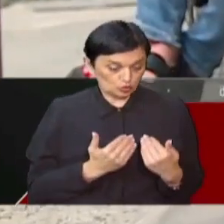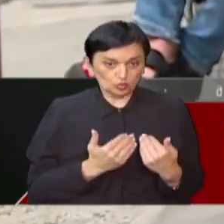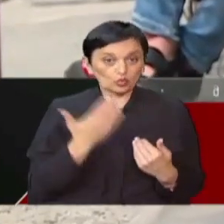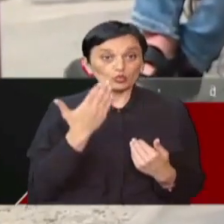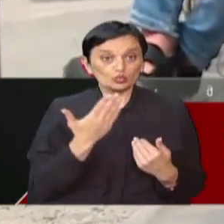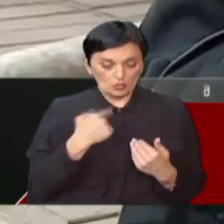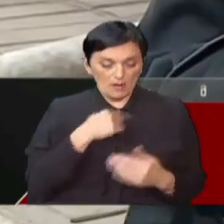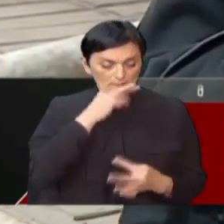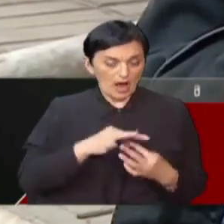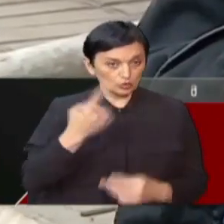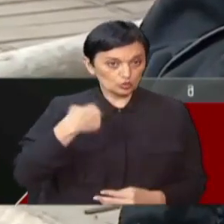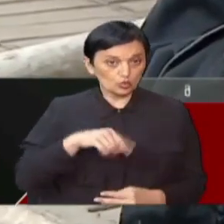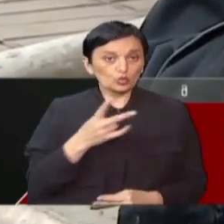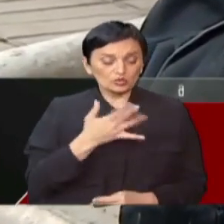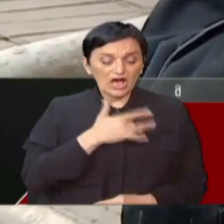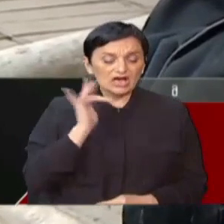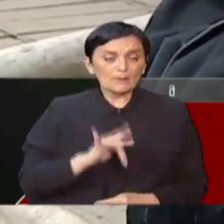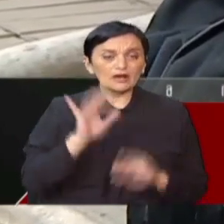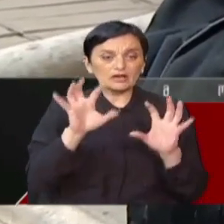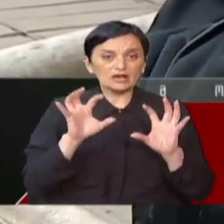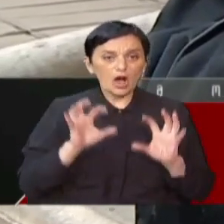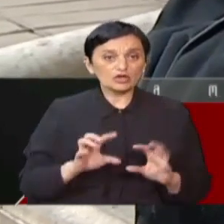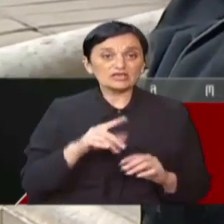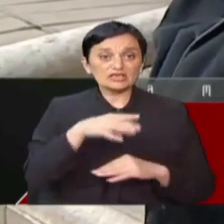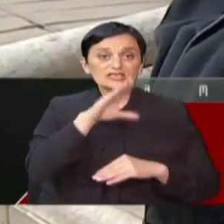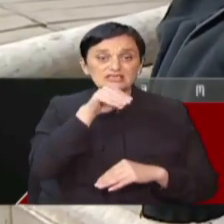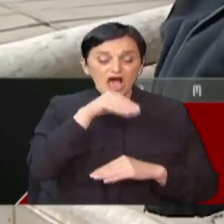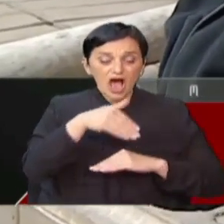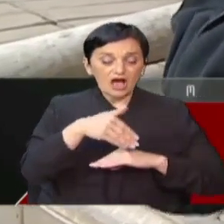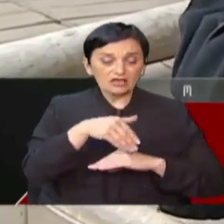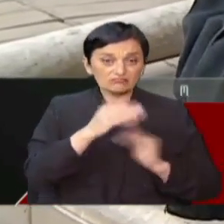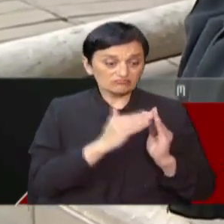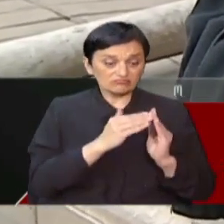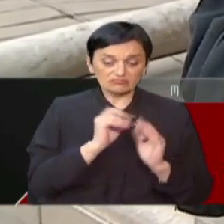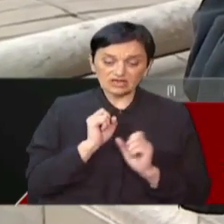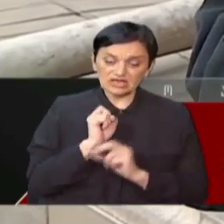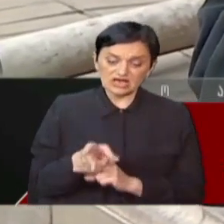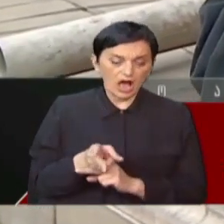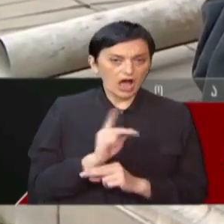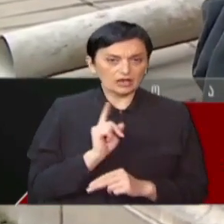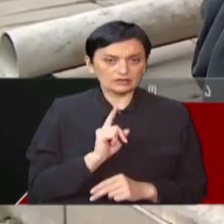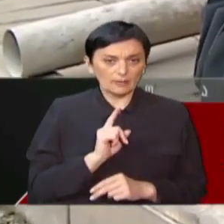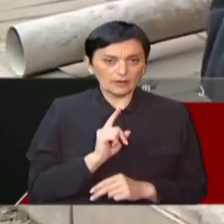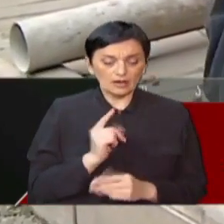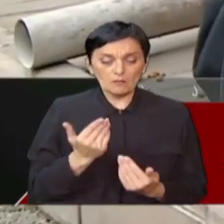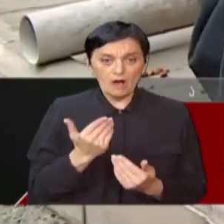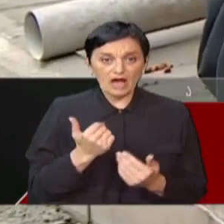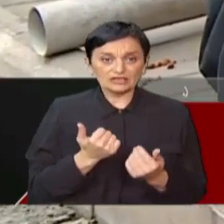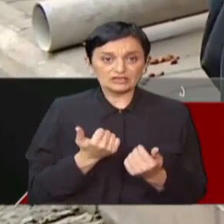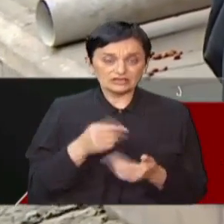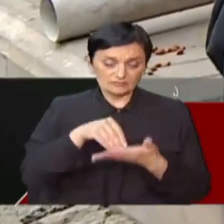ამაზე მე უნდა ვაგო პასუხი. უნდა გამკაცრდეს კანონი, რომ არ გამოაგდონ ძაღლები. უნდა მოხდეს მათი, ესე ვთქვათ,